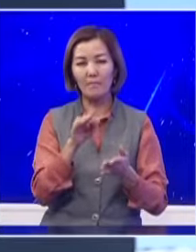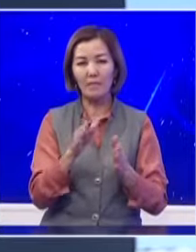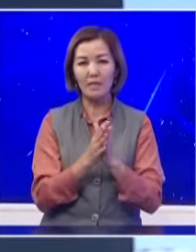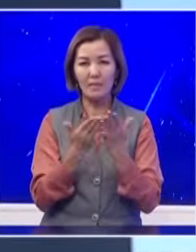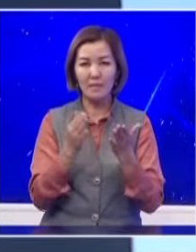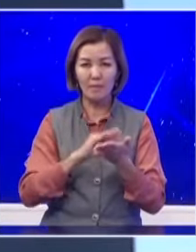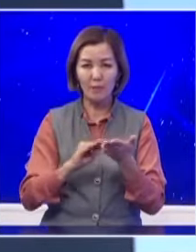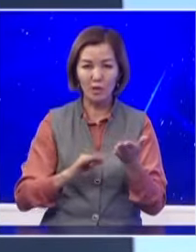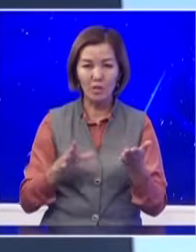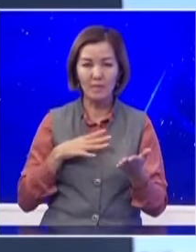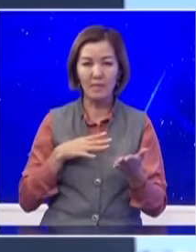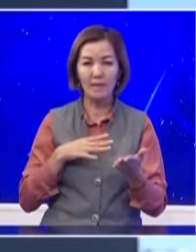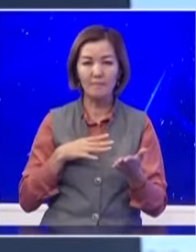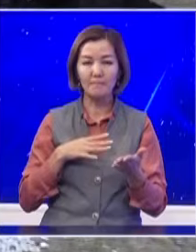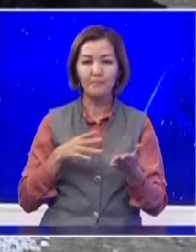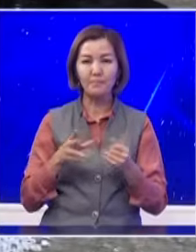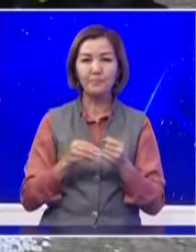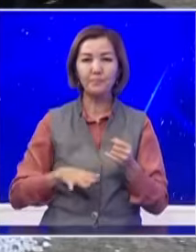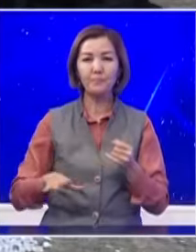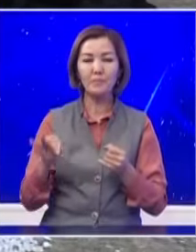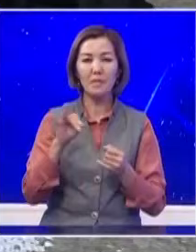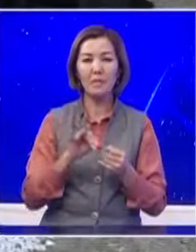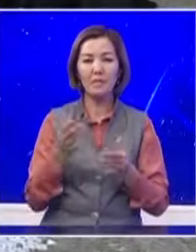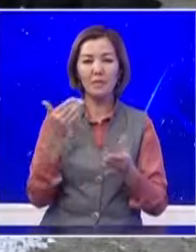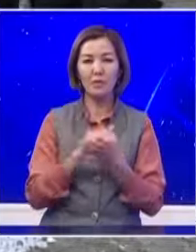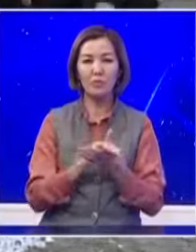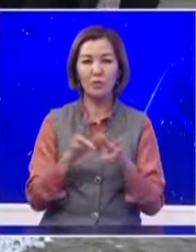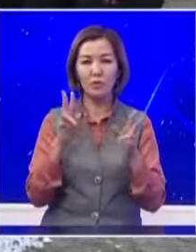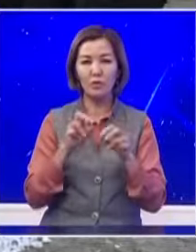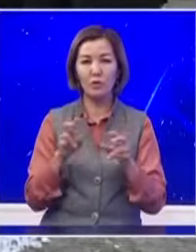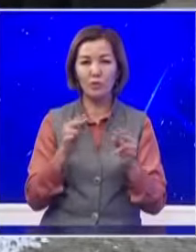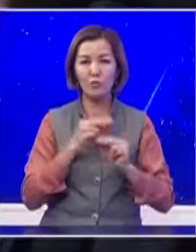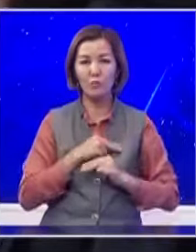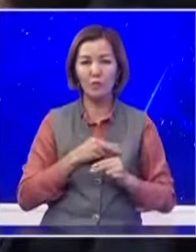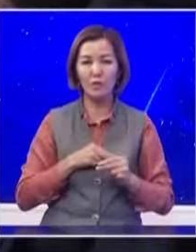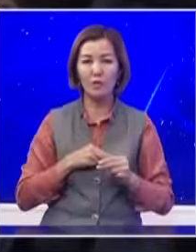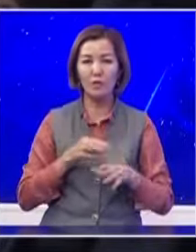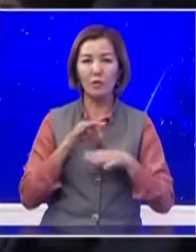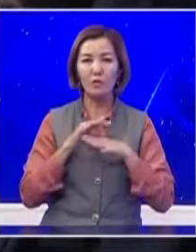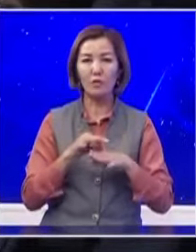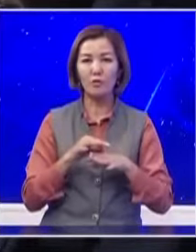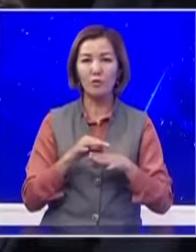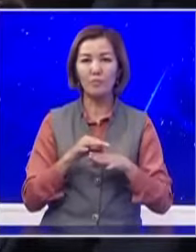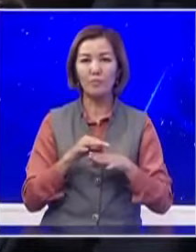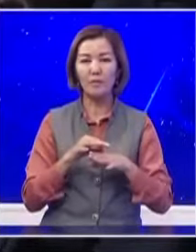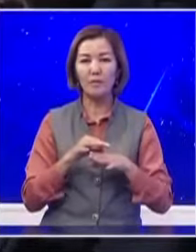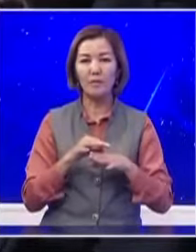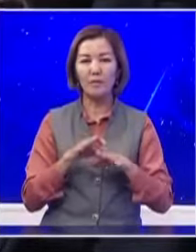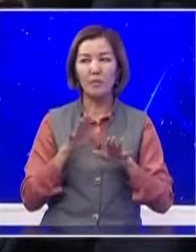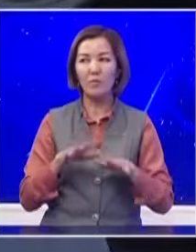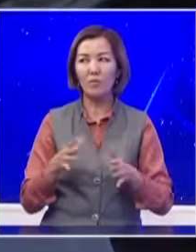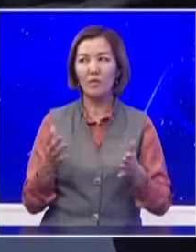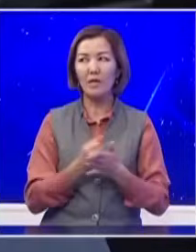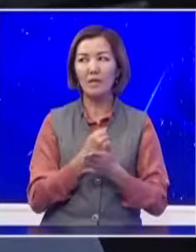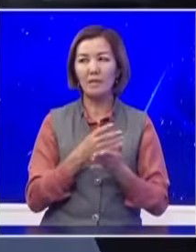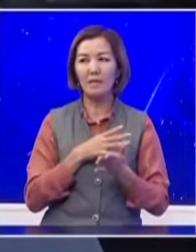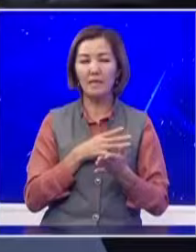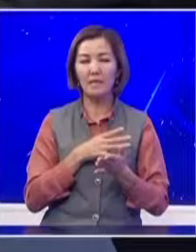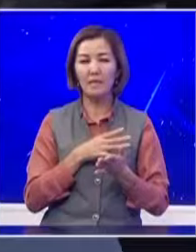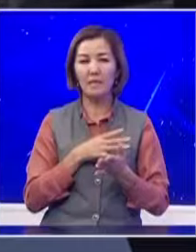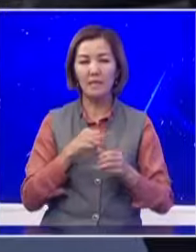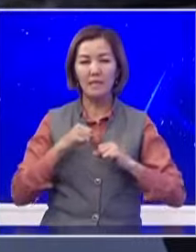жазылған. Жергілікті өлкетанушылар көп жылдар бойы зерттеу жұмыстарын жүргізіп, нәтижесінде шайқас болған орынды анықтапты. Айбынды жасақтың